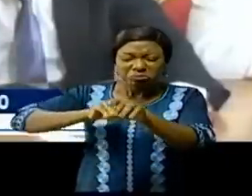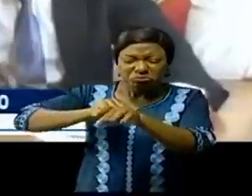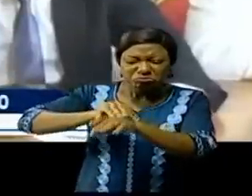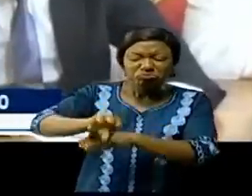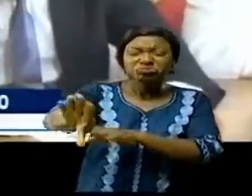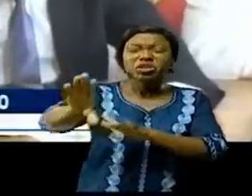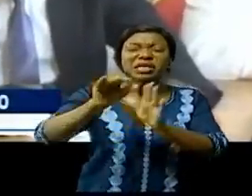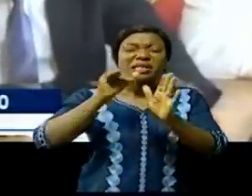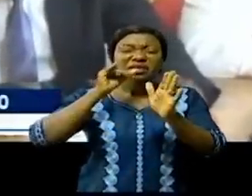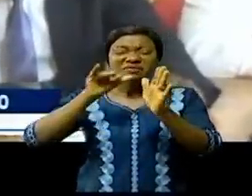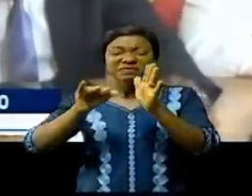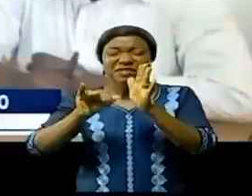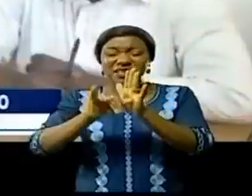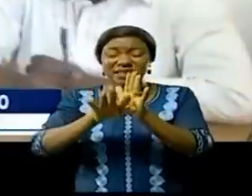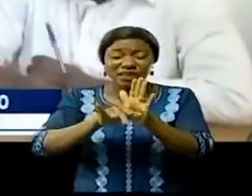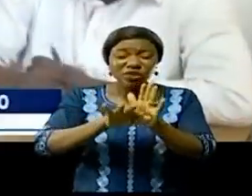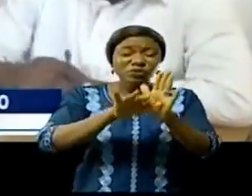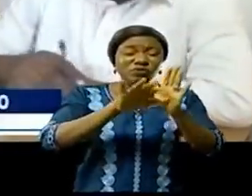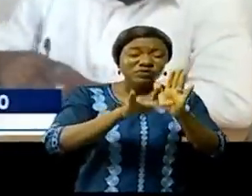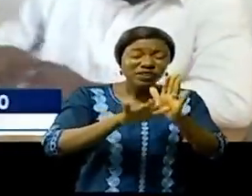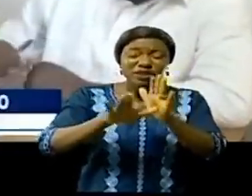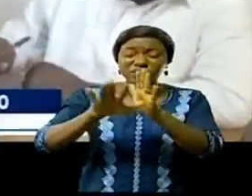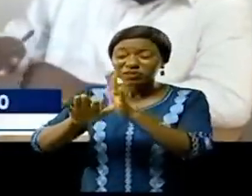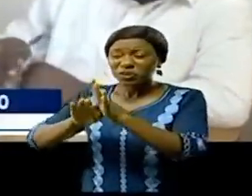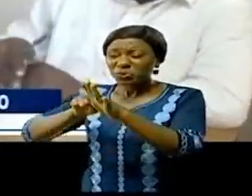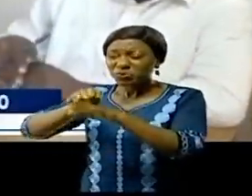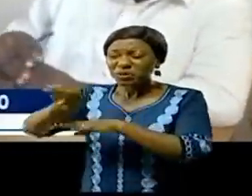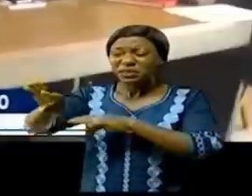réseaux sociaux où le journaliste Perrault Louara a